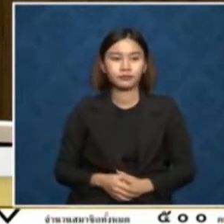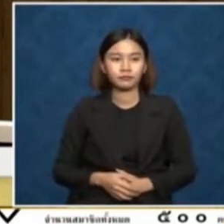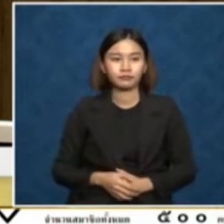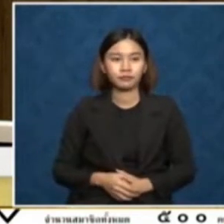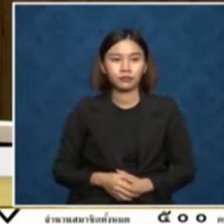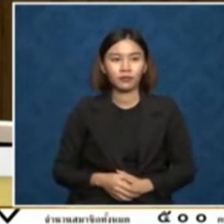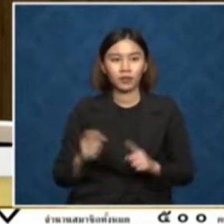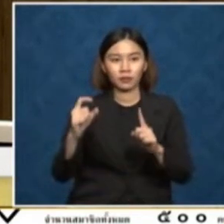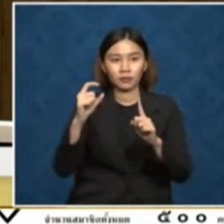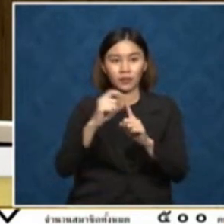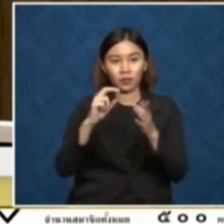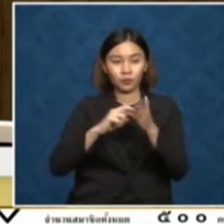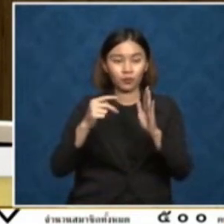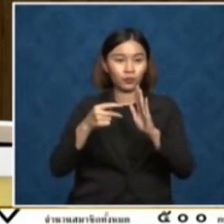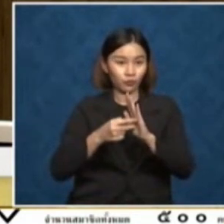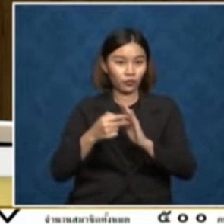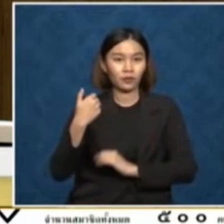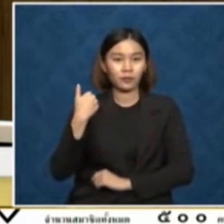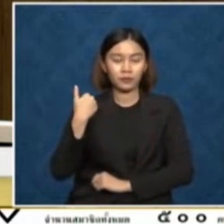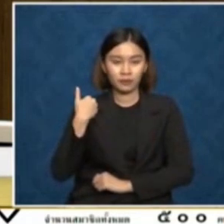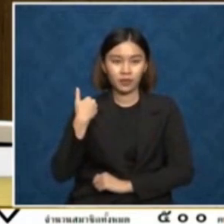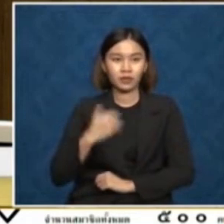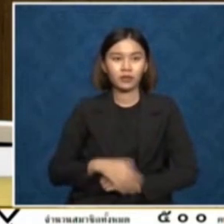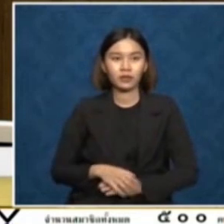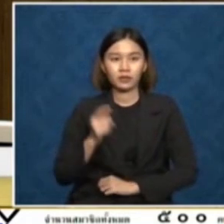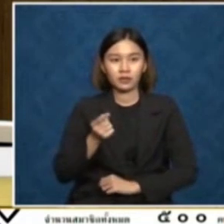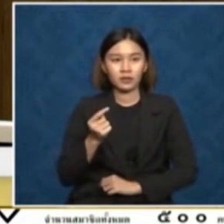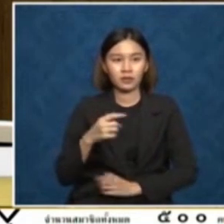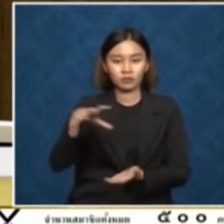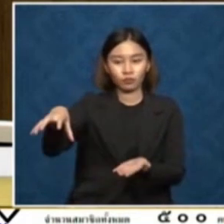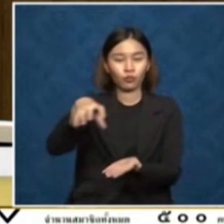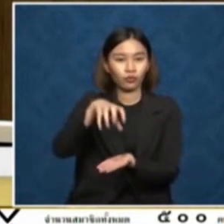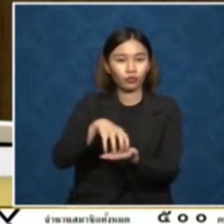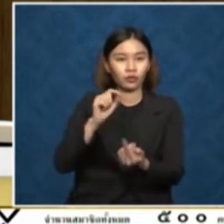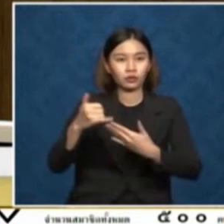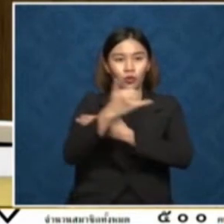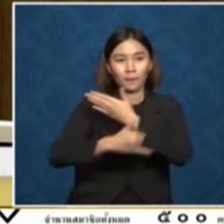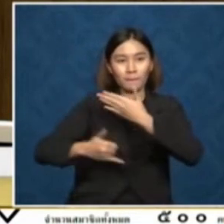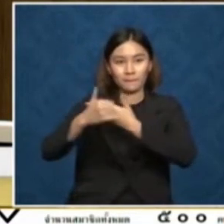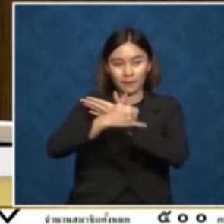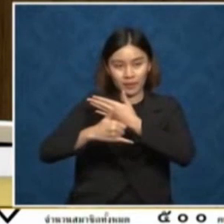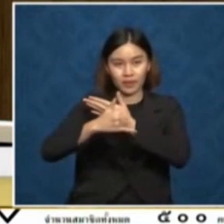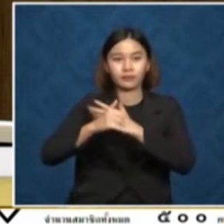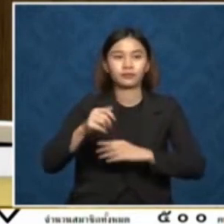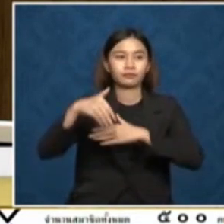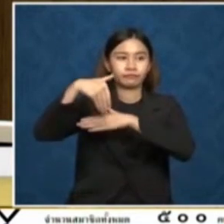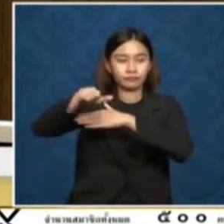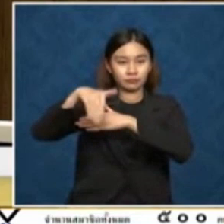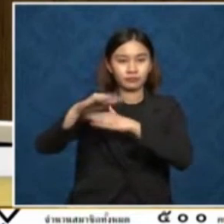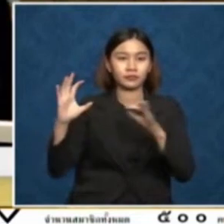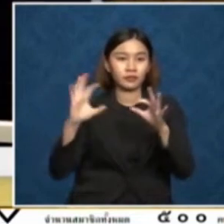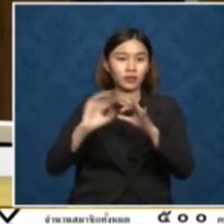ศนั้นเรามีนิยามอัตลักษณ์ทางเพศนะคะซึ่งจริงๆเราก็ได้คัดลอกมาจากประเทศอาร์เจนตินาและมอร์ต